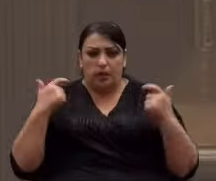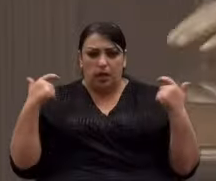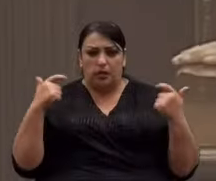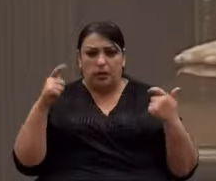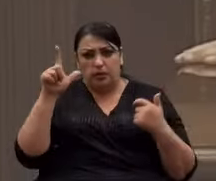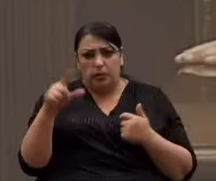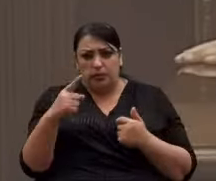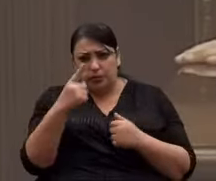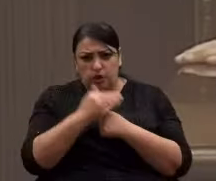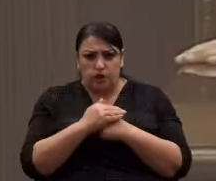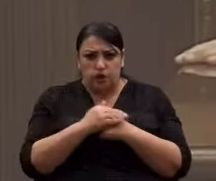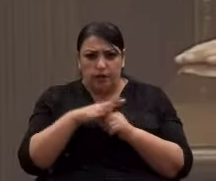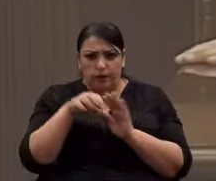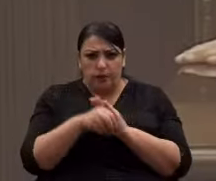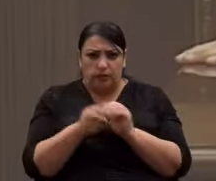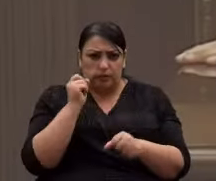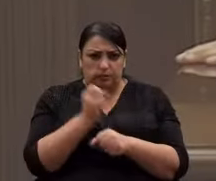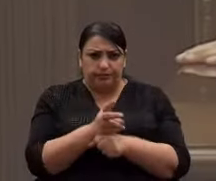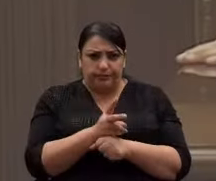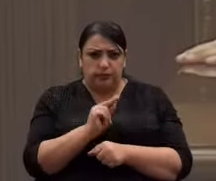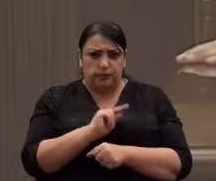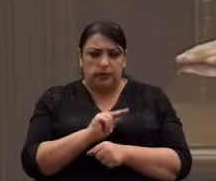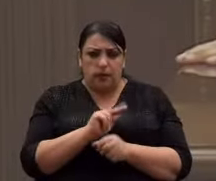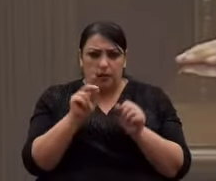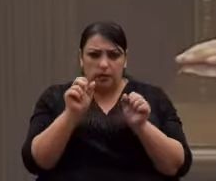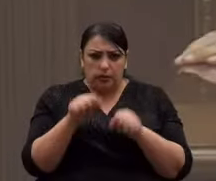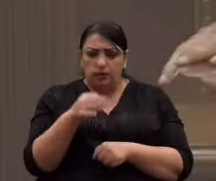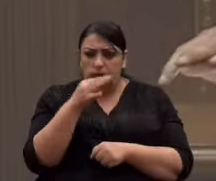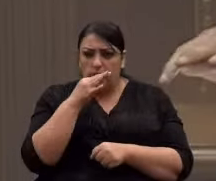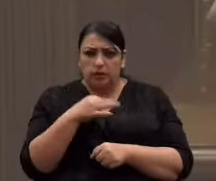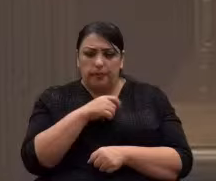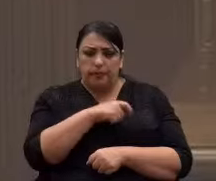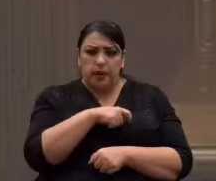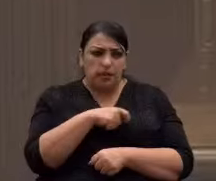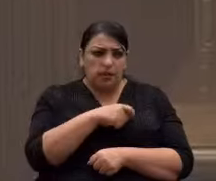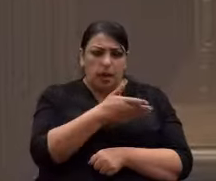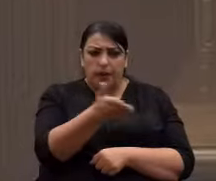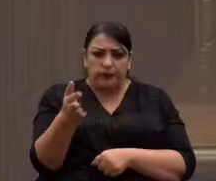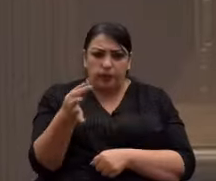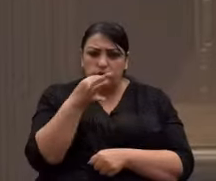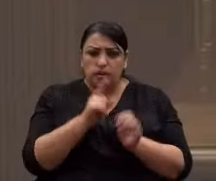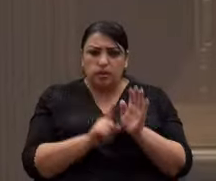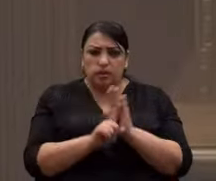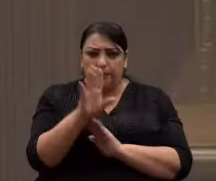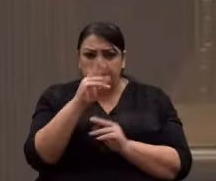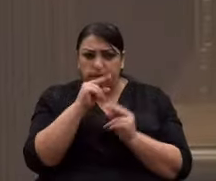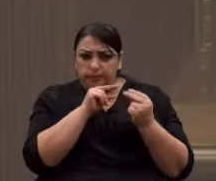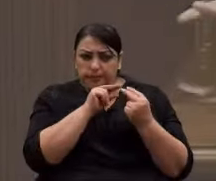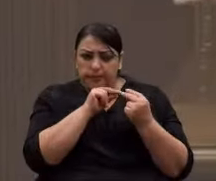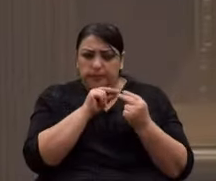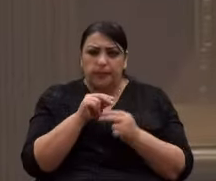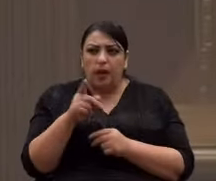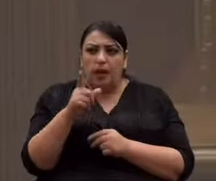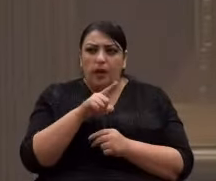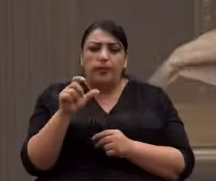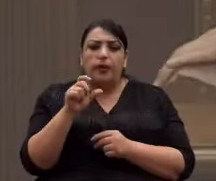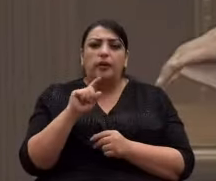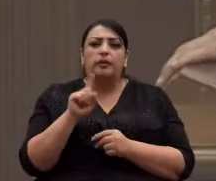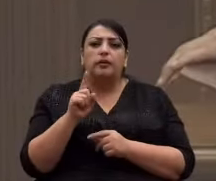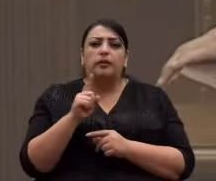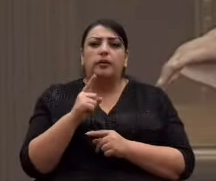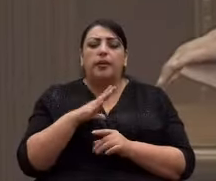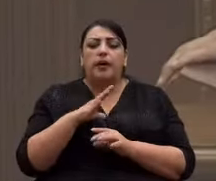մի գիշերվա մեջ հանեցին, մեկը կարասի, պատգամավորներից սկսած, բոլորը փփսում են, չէ՞ ասում ես սալյուտ են խփել դվինում